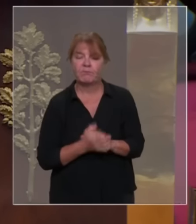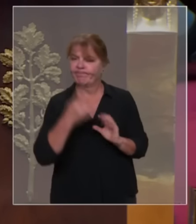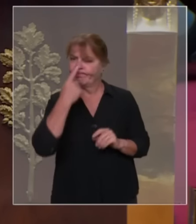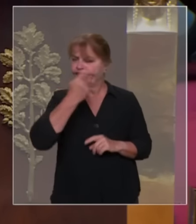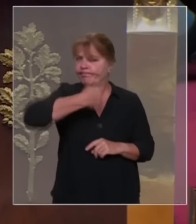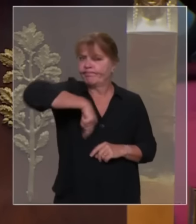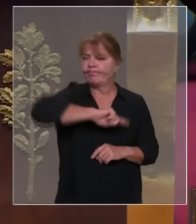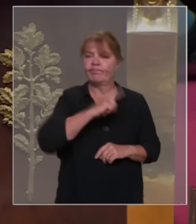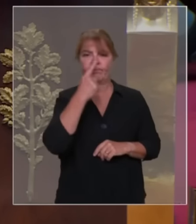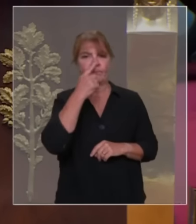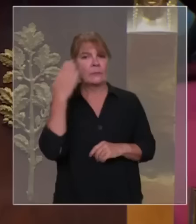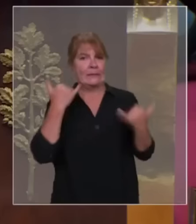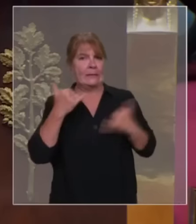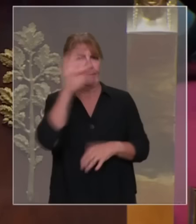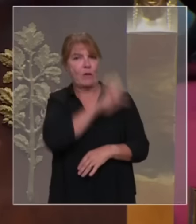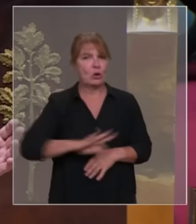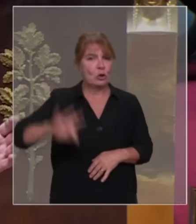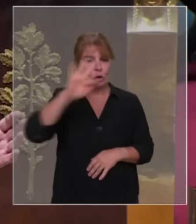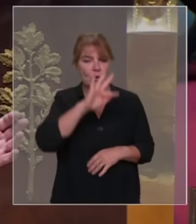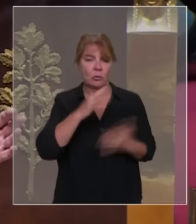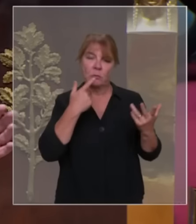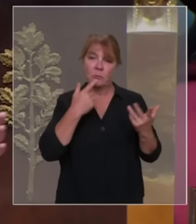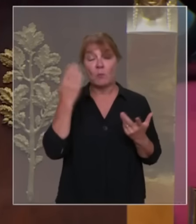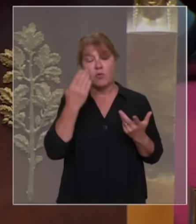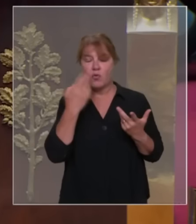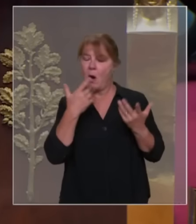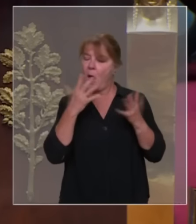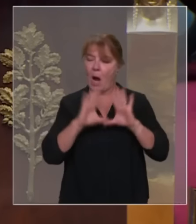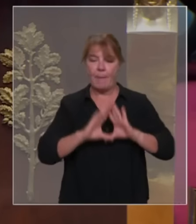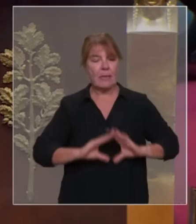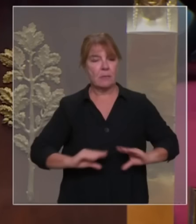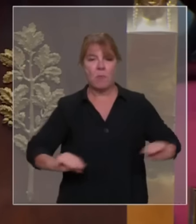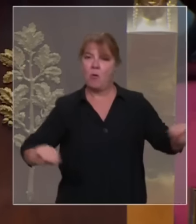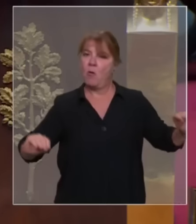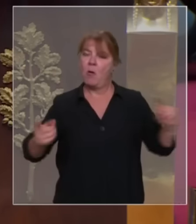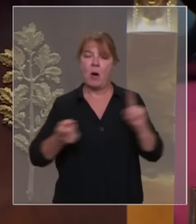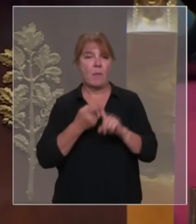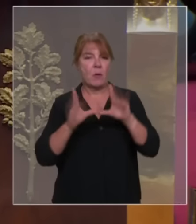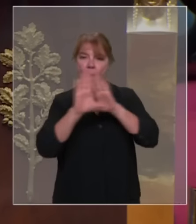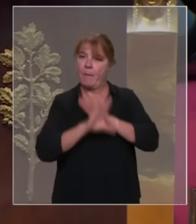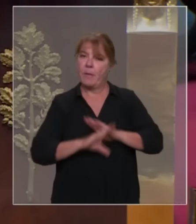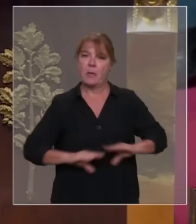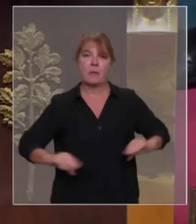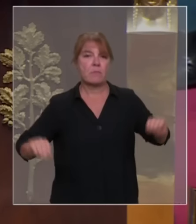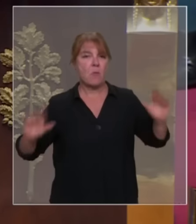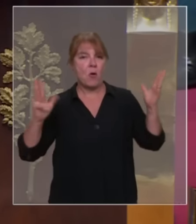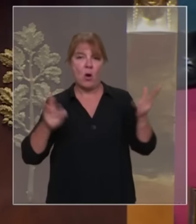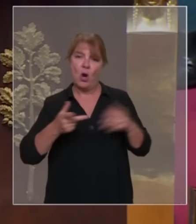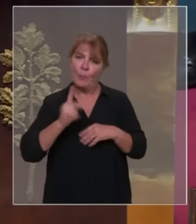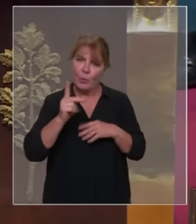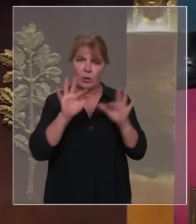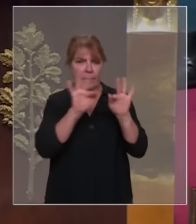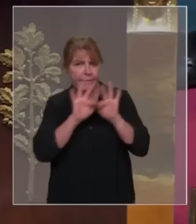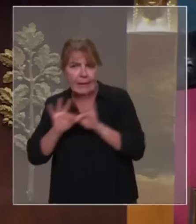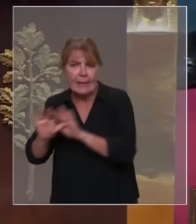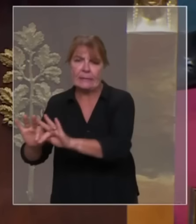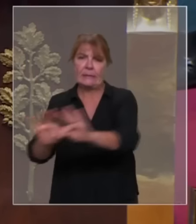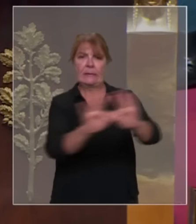besoin, dans notre pays, j'ai parlé d'apaisement, nous avons besoin dans notre pays de plus de fraternité.